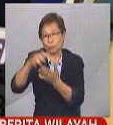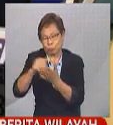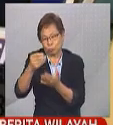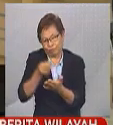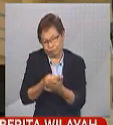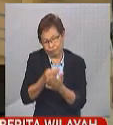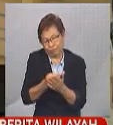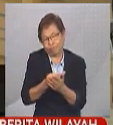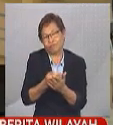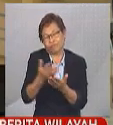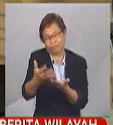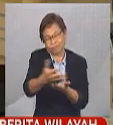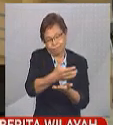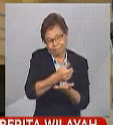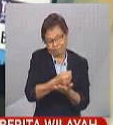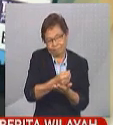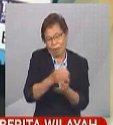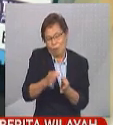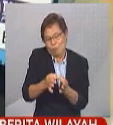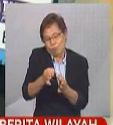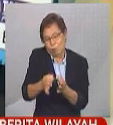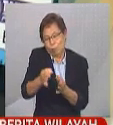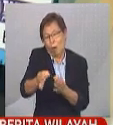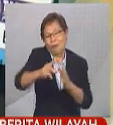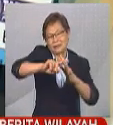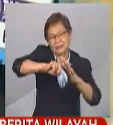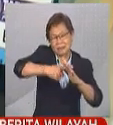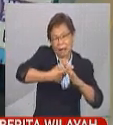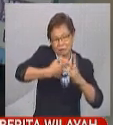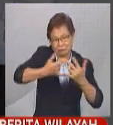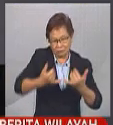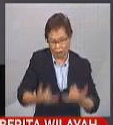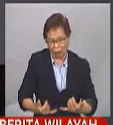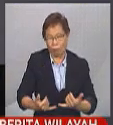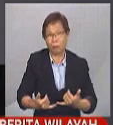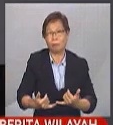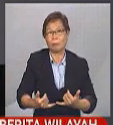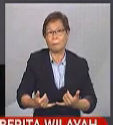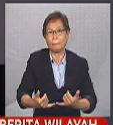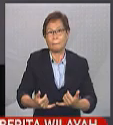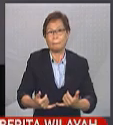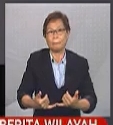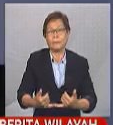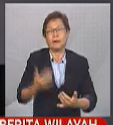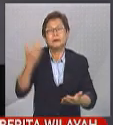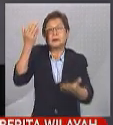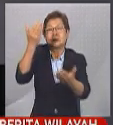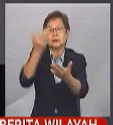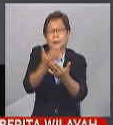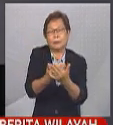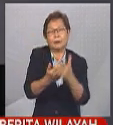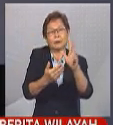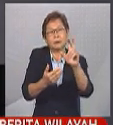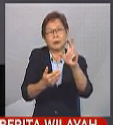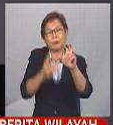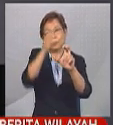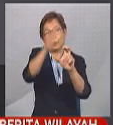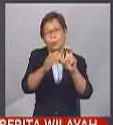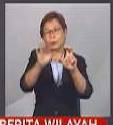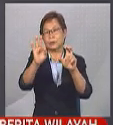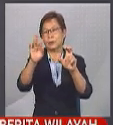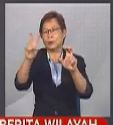rupiah peneguhan ini yang berkuasa September padahal ini sehingga 30september